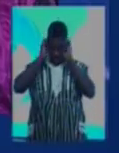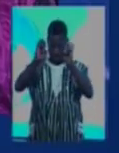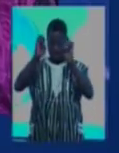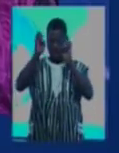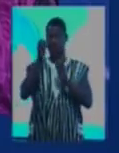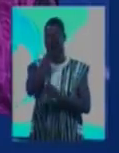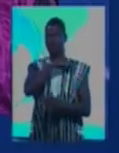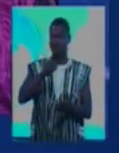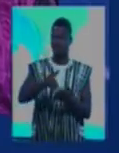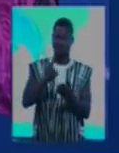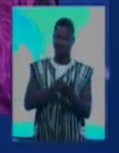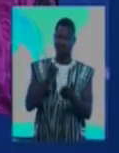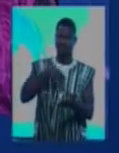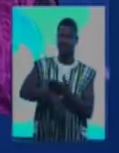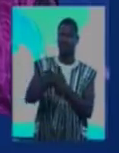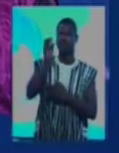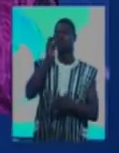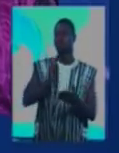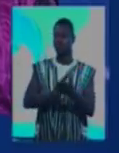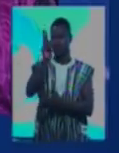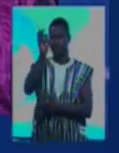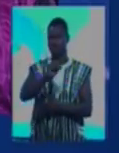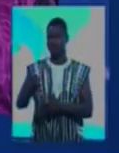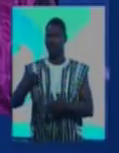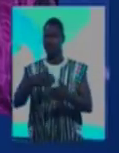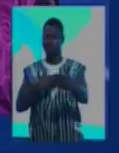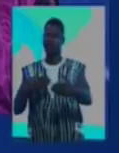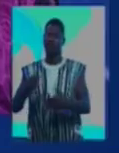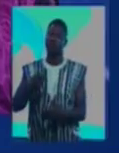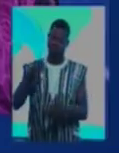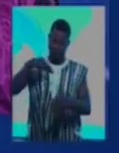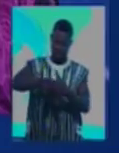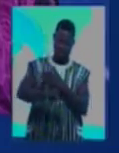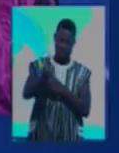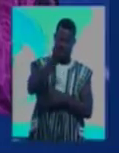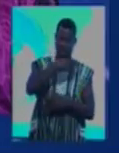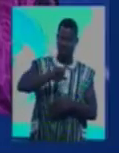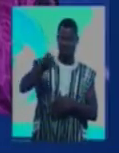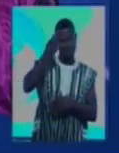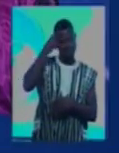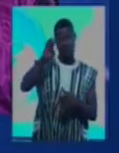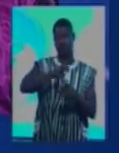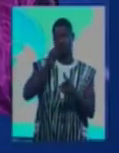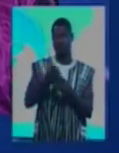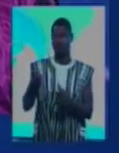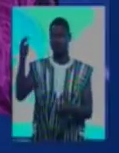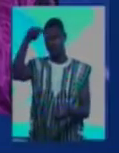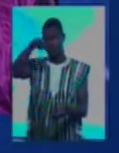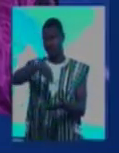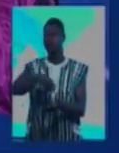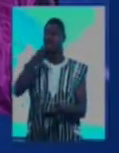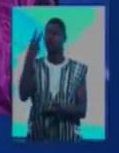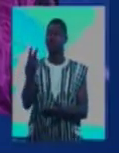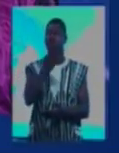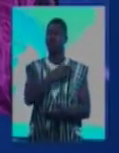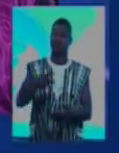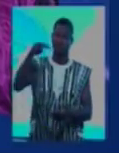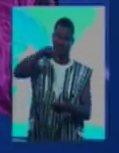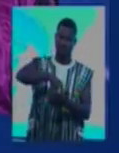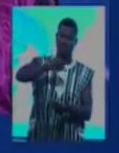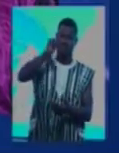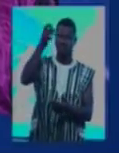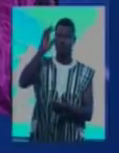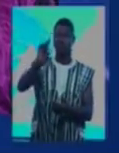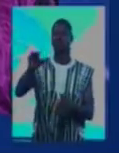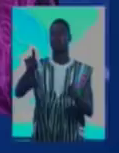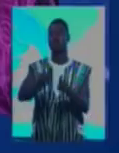Joseph Kizerbo de Ouagadougou avant d'être appelée au gouvernement entre 2002 et 2008, et puis comme